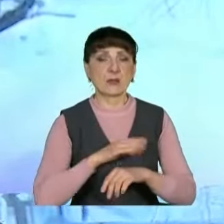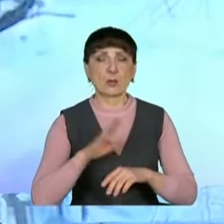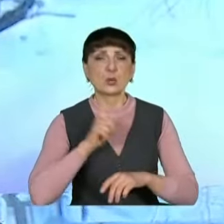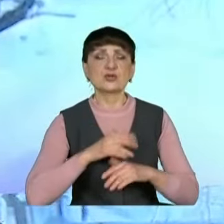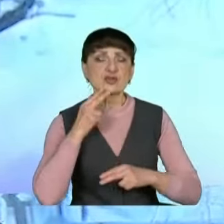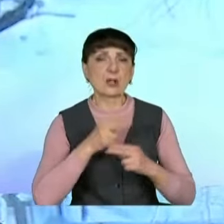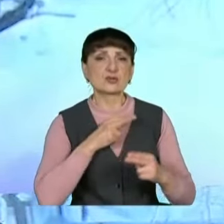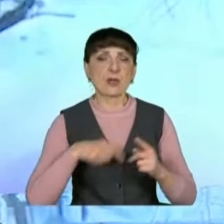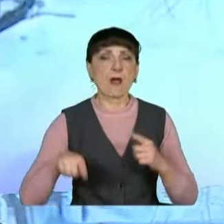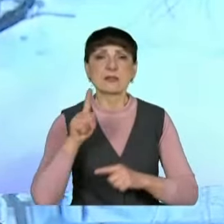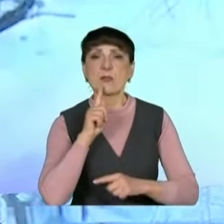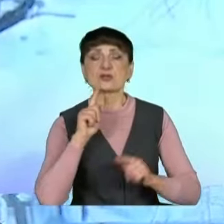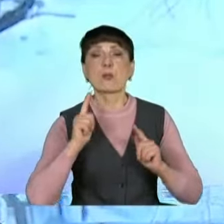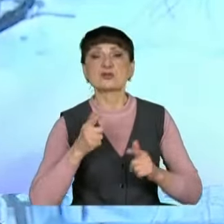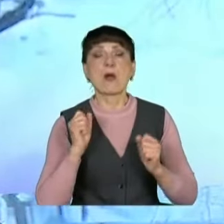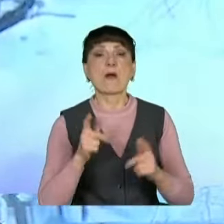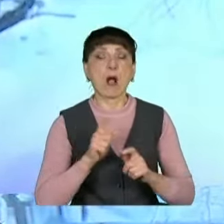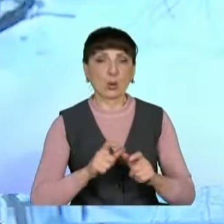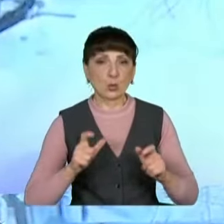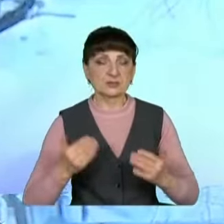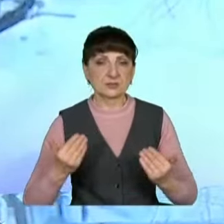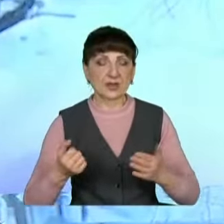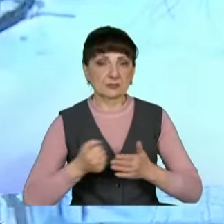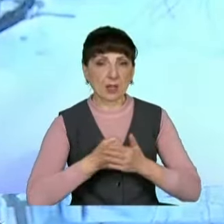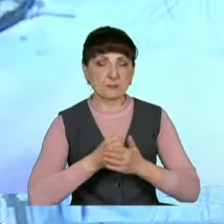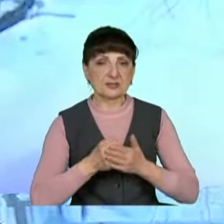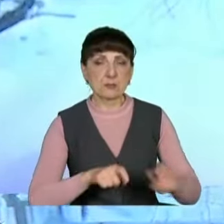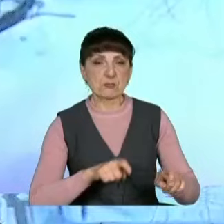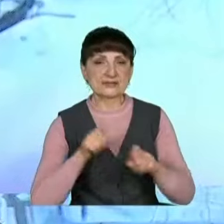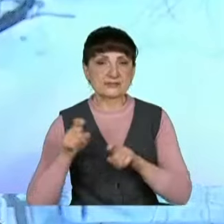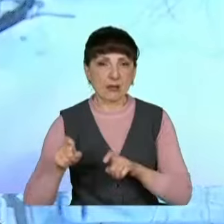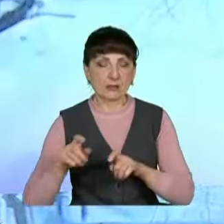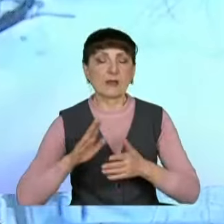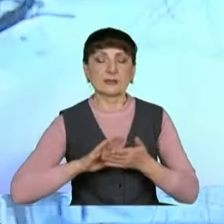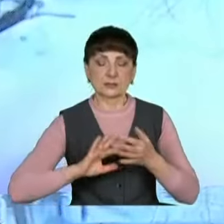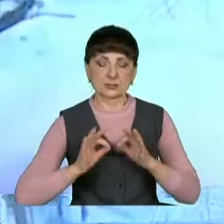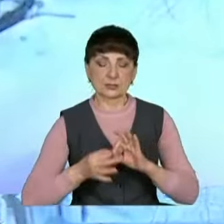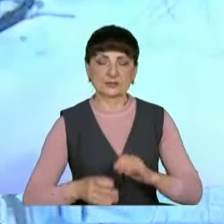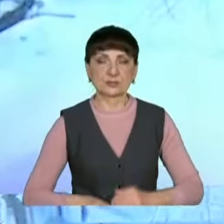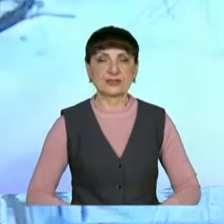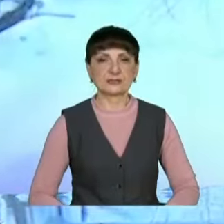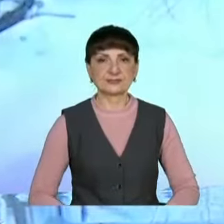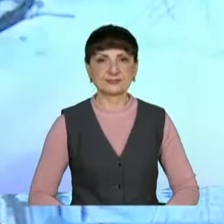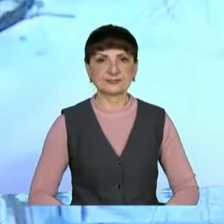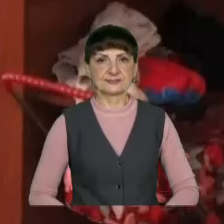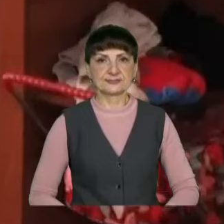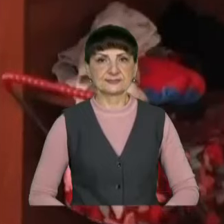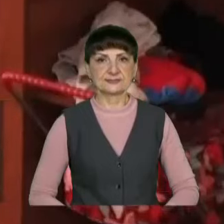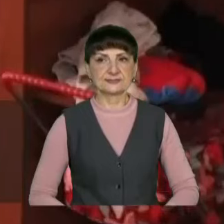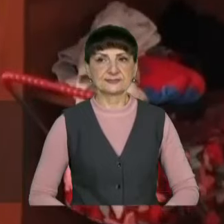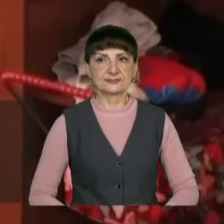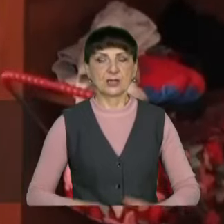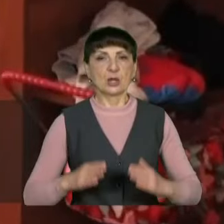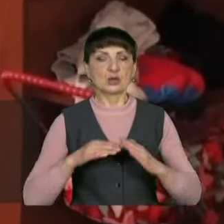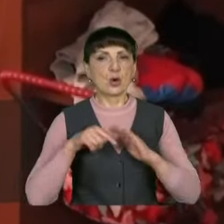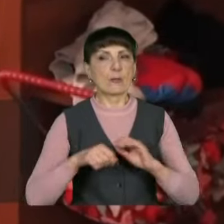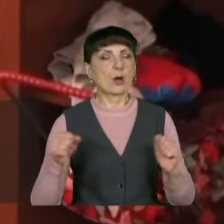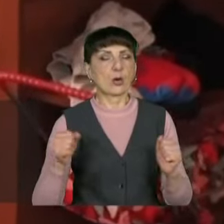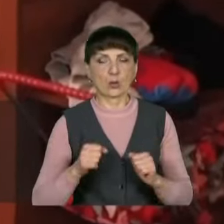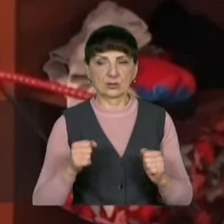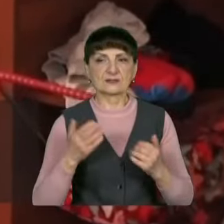жалобы жителей и как теперь людям добиться переселения? Подробности у Нургуль Алиной. Дома холодно,